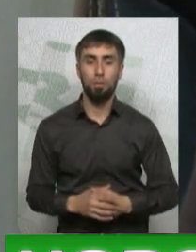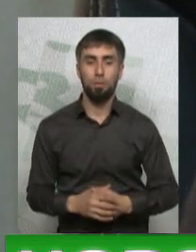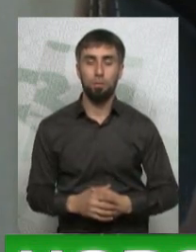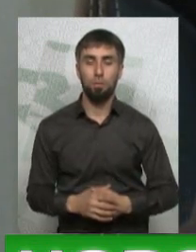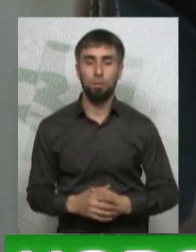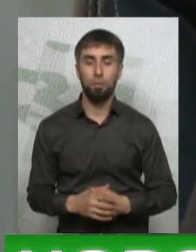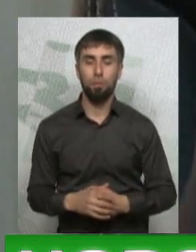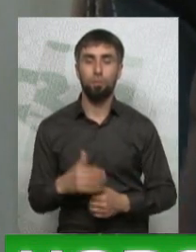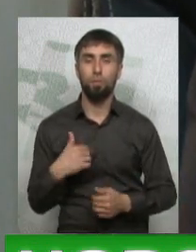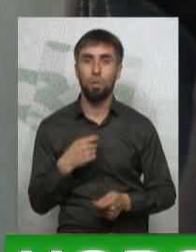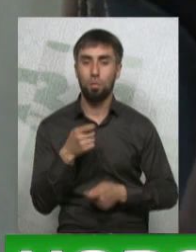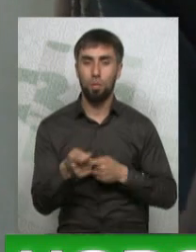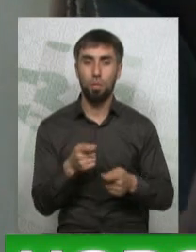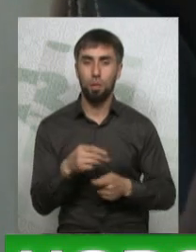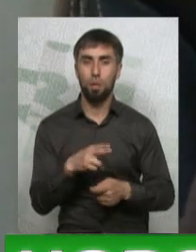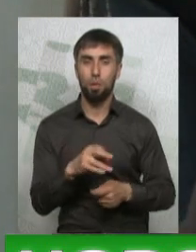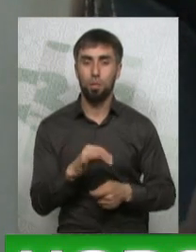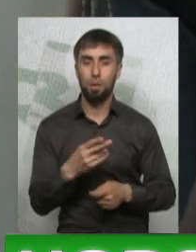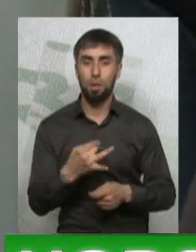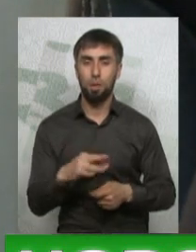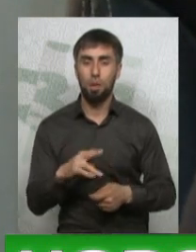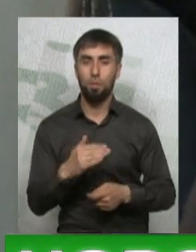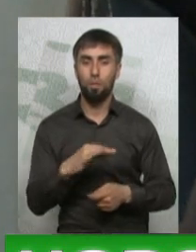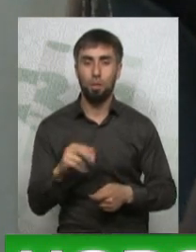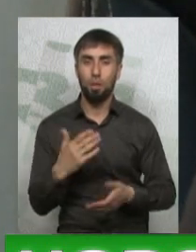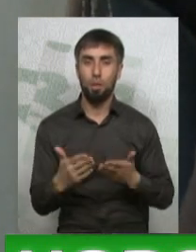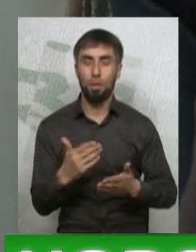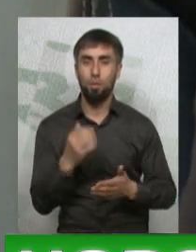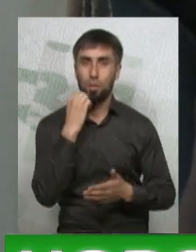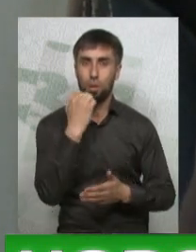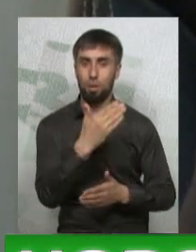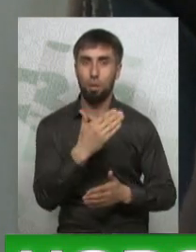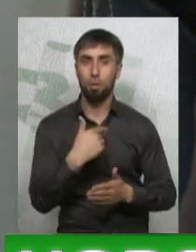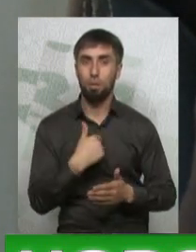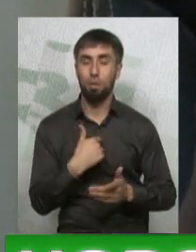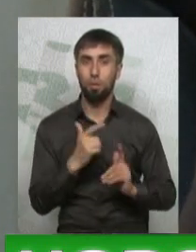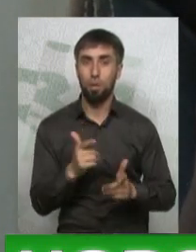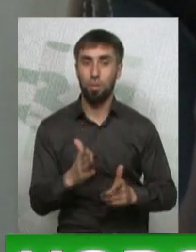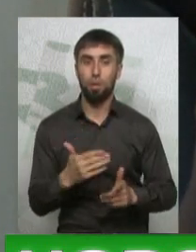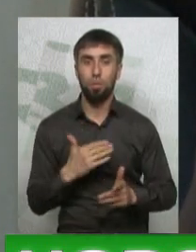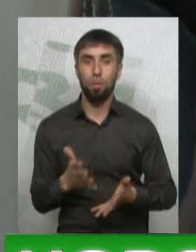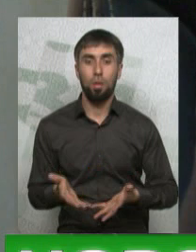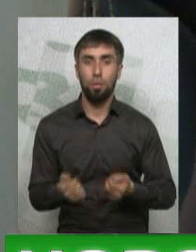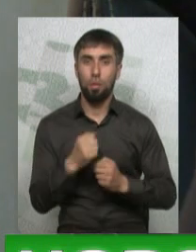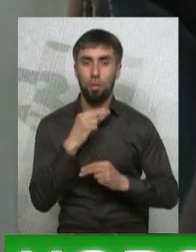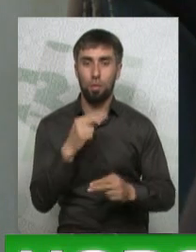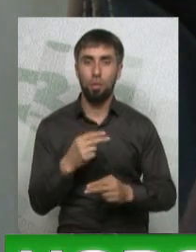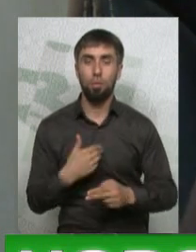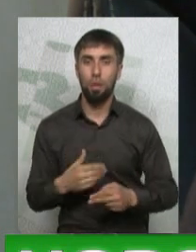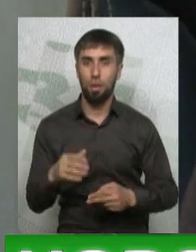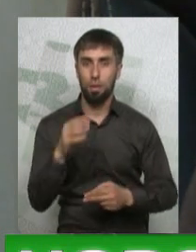мы подали заявку на докапитализацию фонда. Если федеральный центр нам это одобрит, будет поддержка оказана, конечно, мы